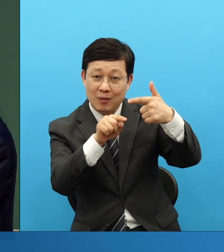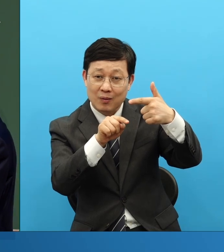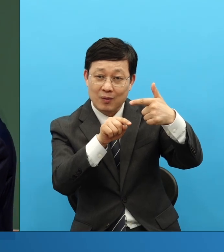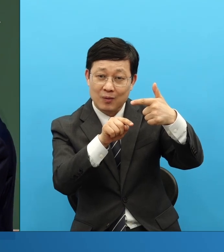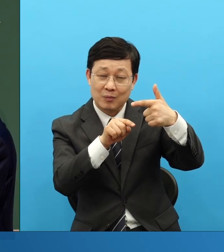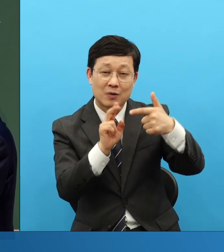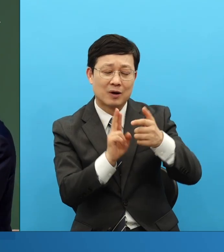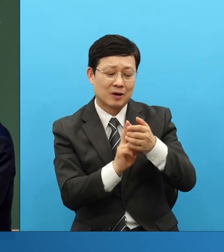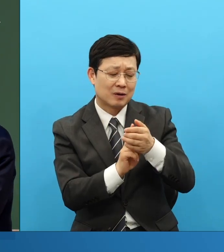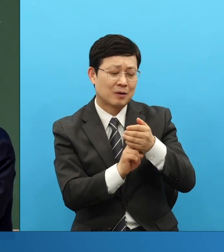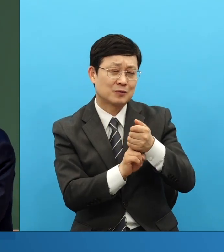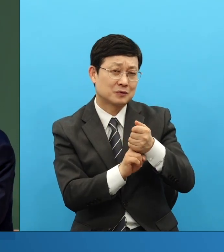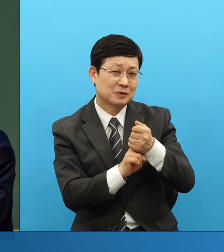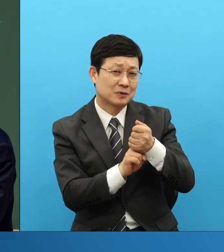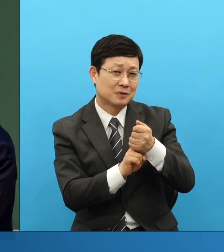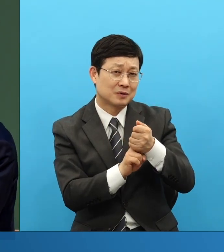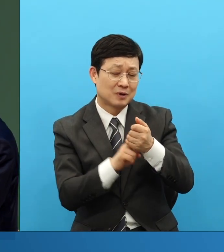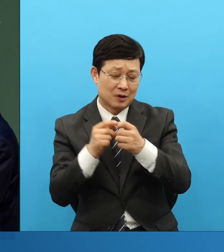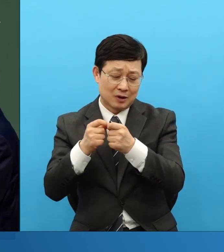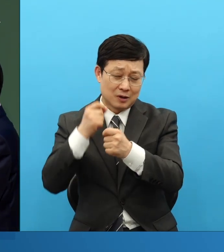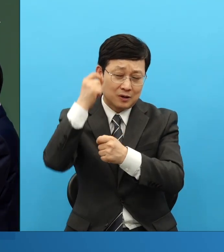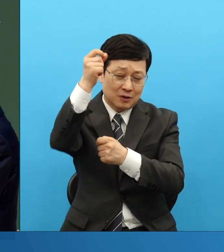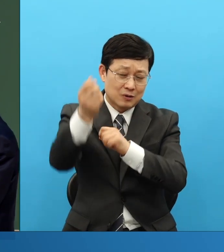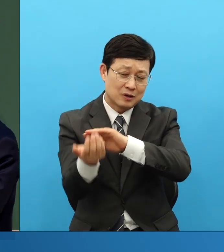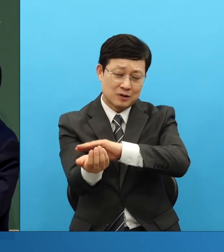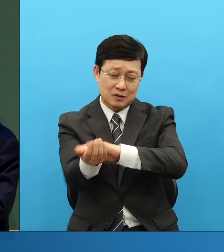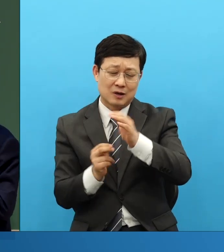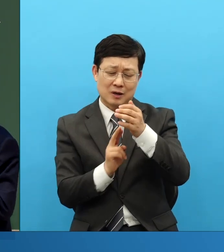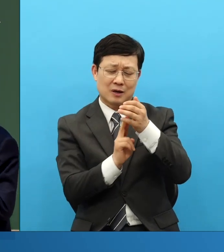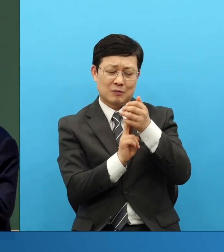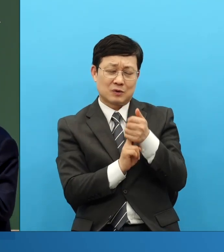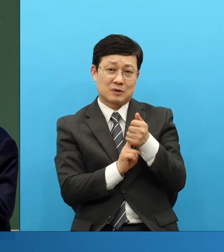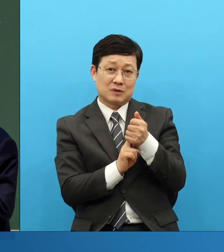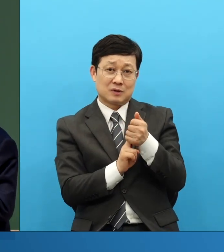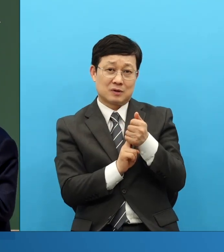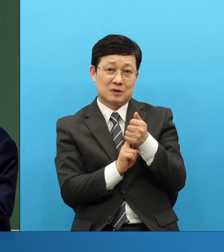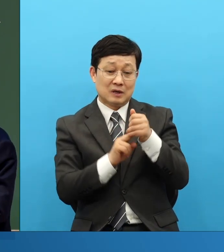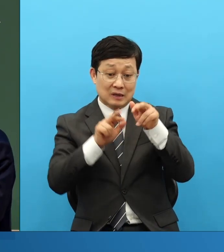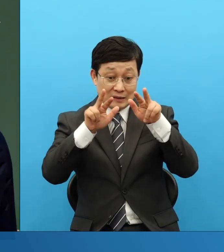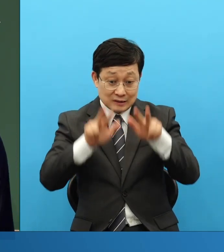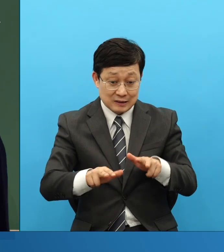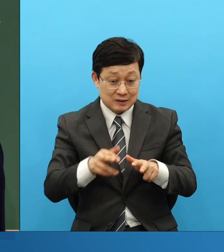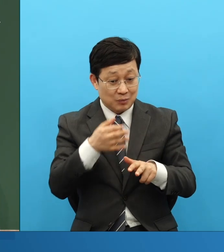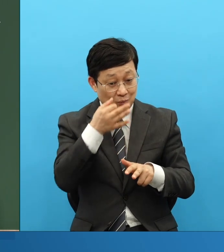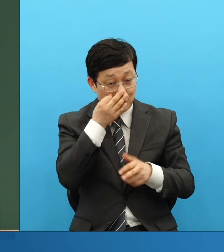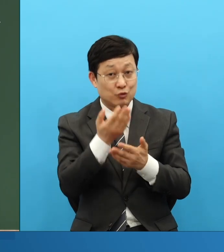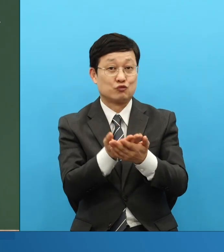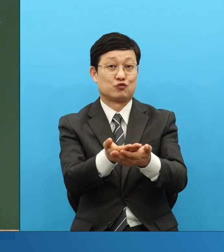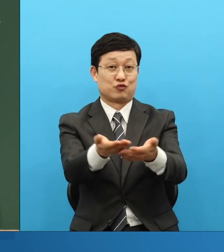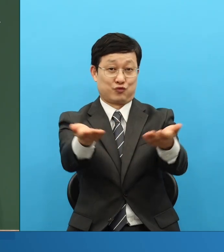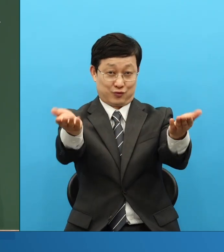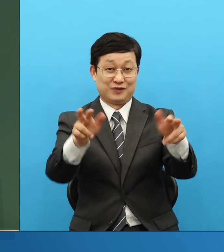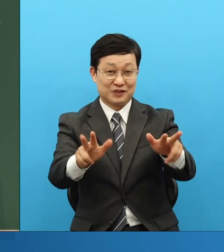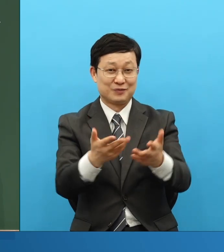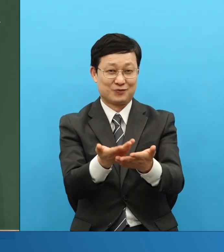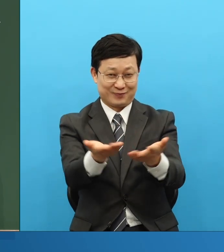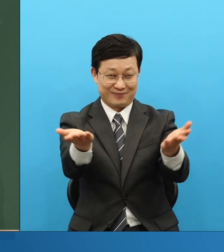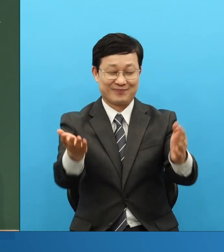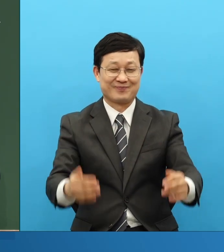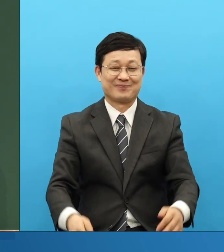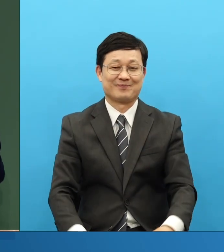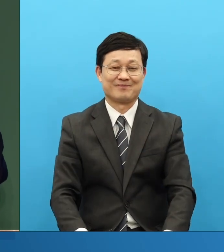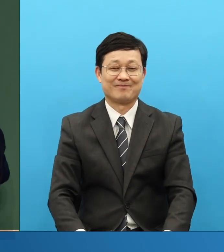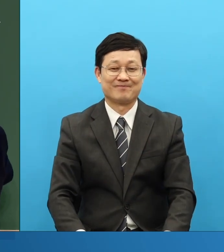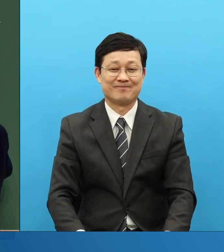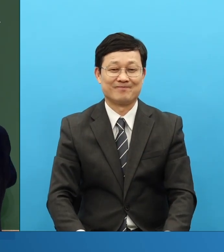감추어진 거. That what was hidden, 영세전에 감추어진 것을 주는 겁니다. what is hidden from long ages, he gives that to you.